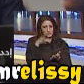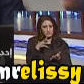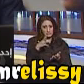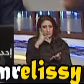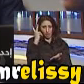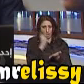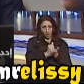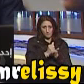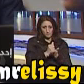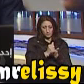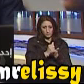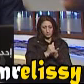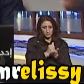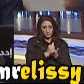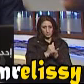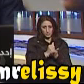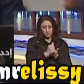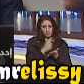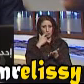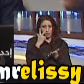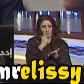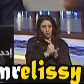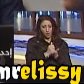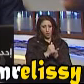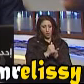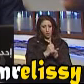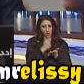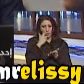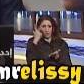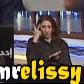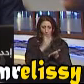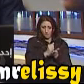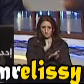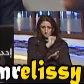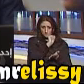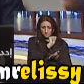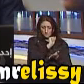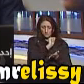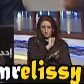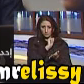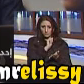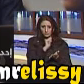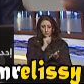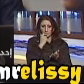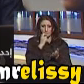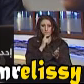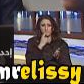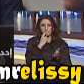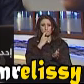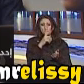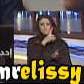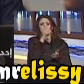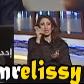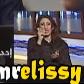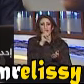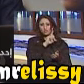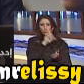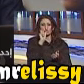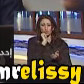فندم، احنا ما بناخدش قبض اساسي. انا قبضي انا معايا حاسب آلي باخد 100 جنيه.